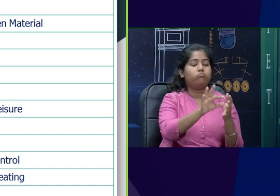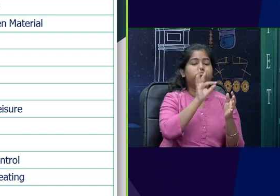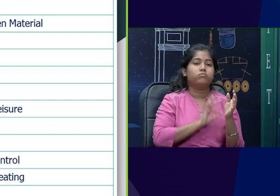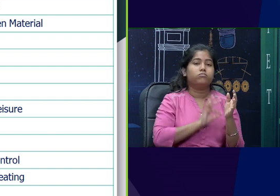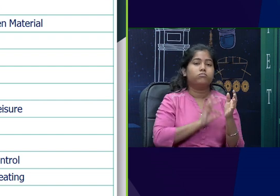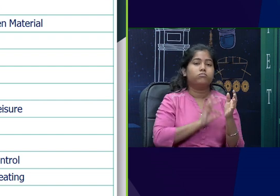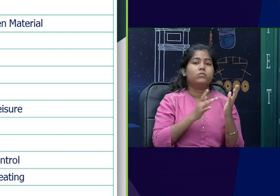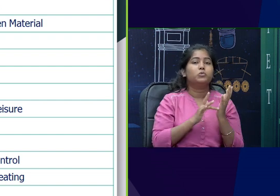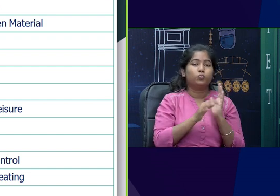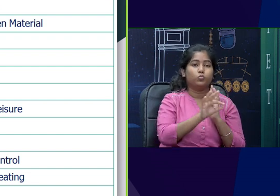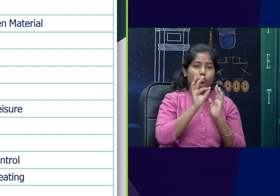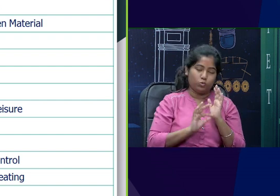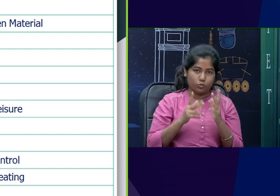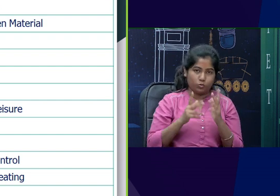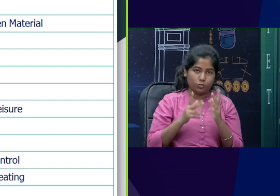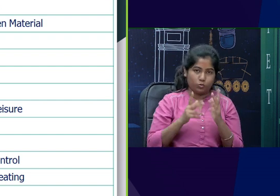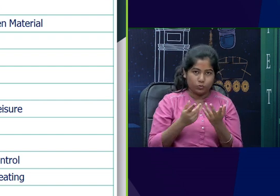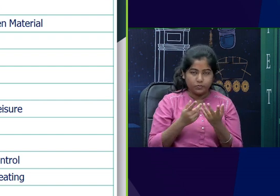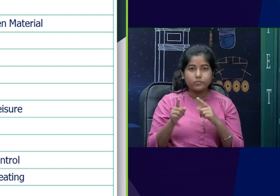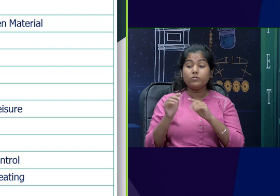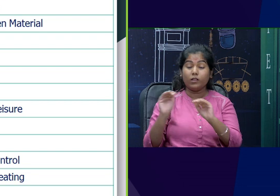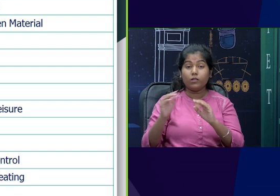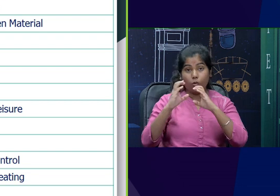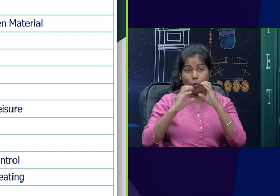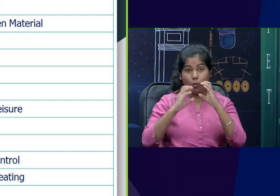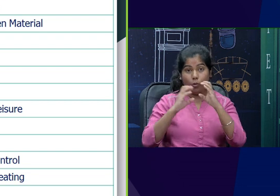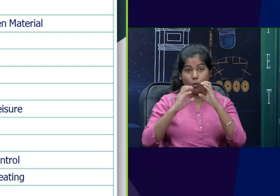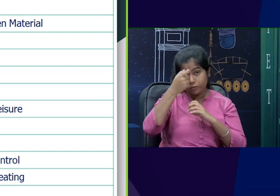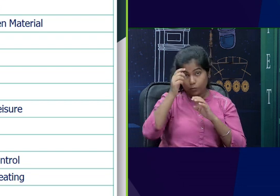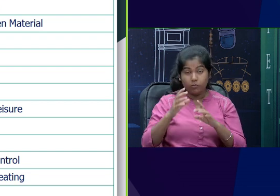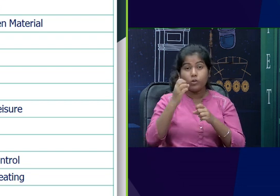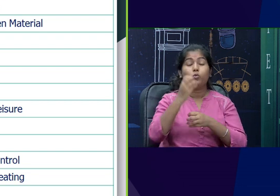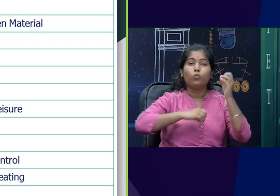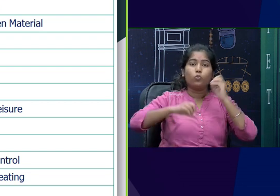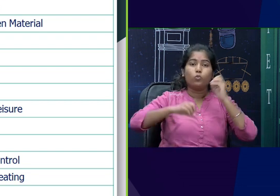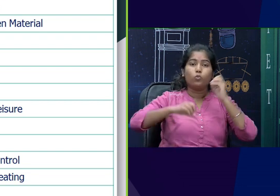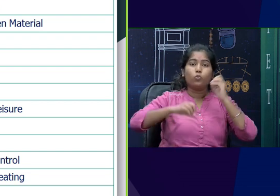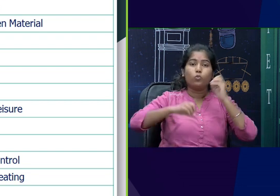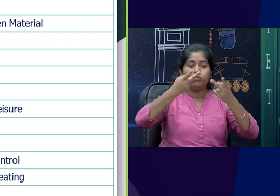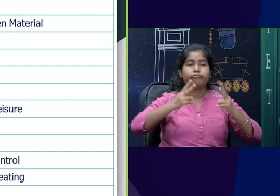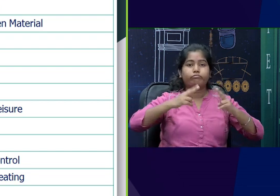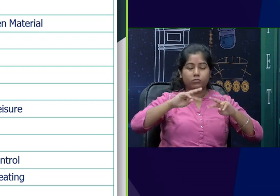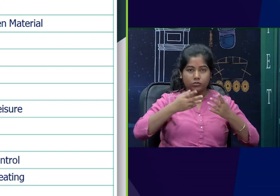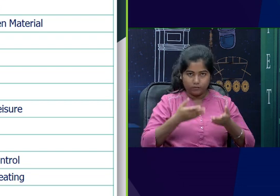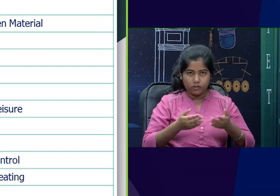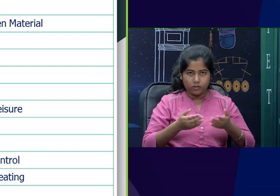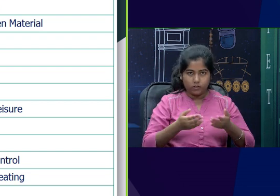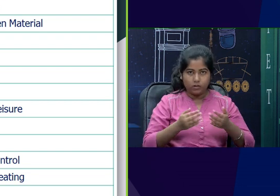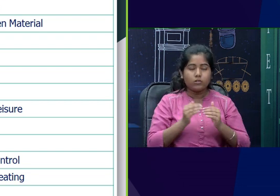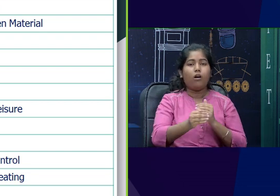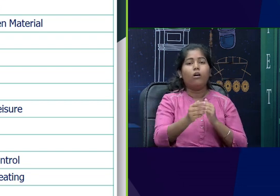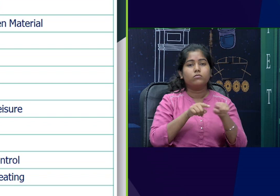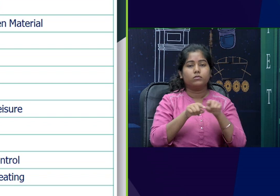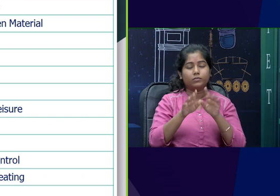में कम्युनिकेशन की प्रॉब्लम हो रही है तो हम गूगल ट्रांसक्राइब यूज करेंगे, जिसके बारे में हम आगे चर्चा